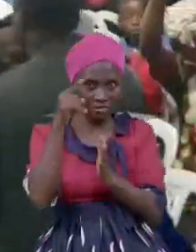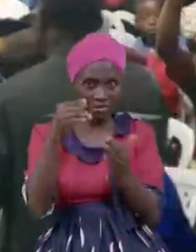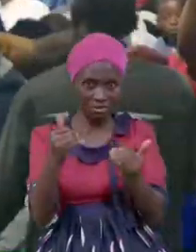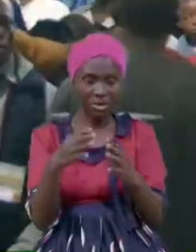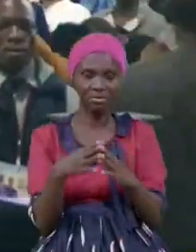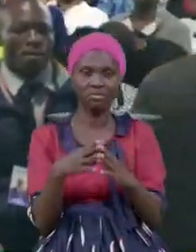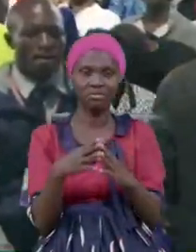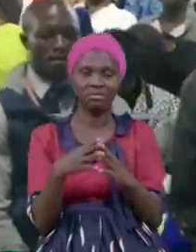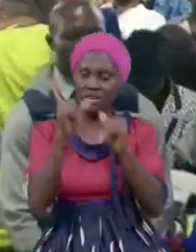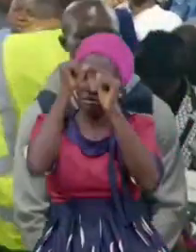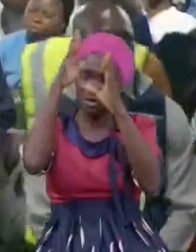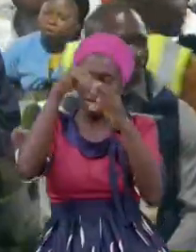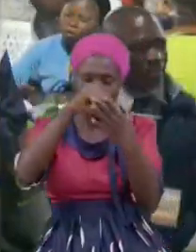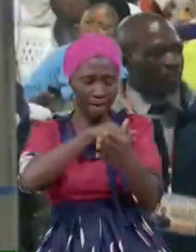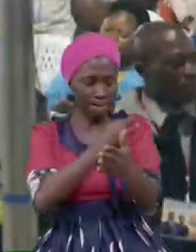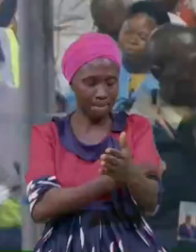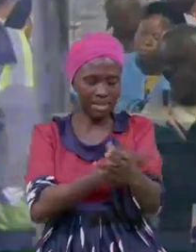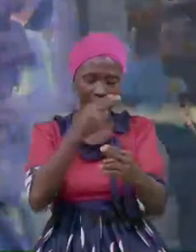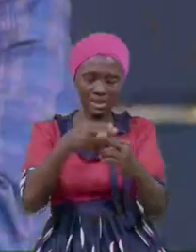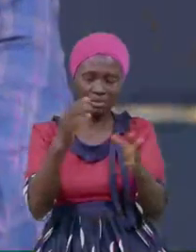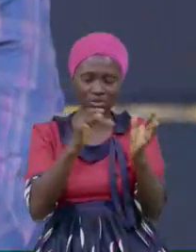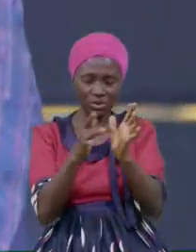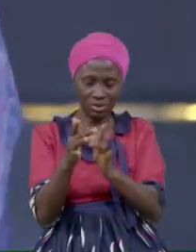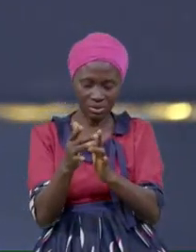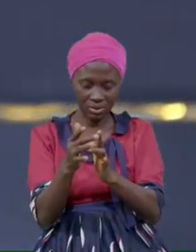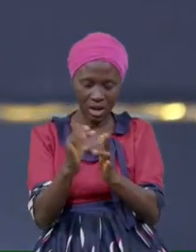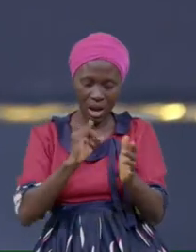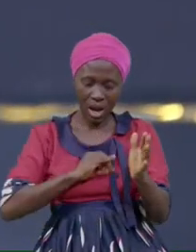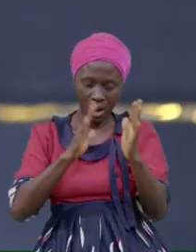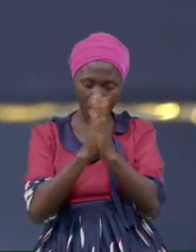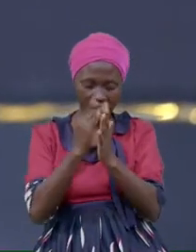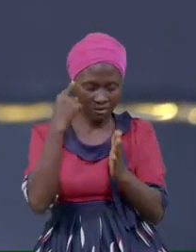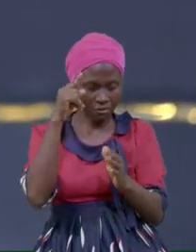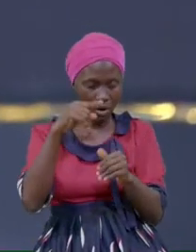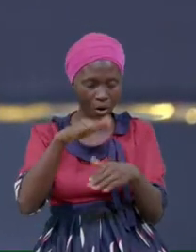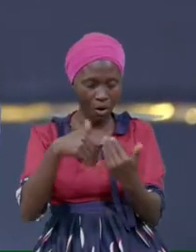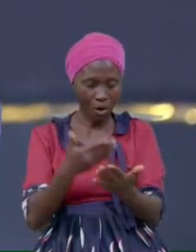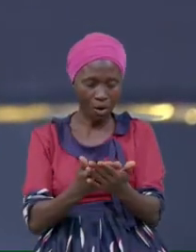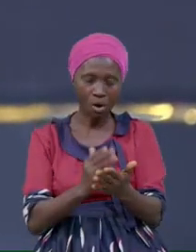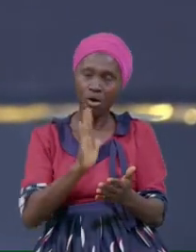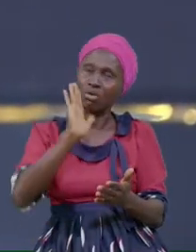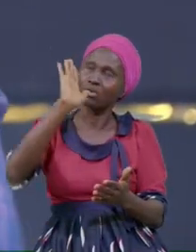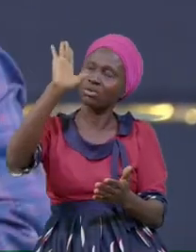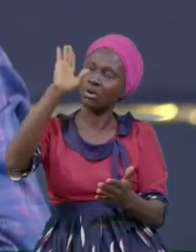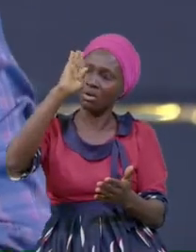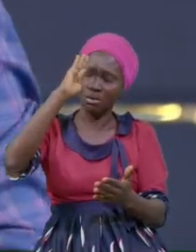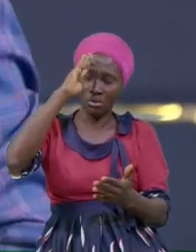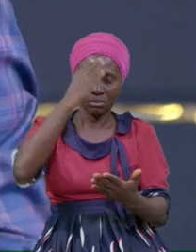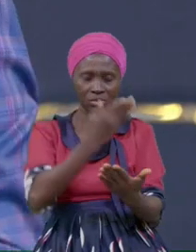Père, au nom puissant de Jésus, je prie pour tous ceux, tes fils et tes